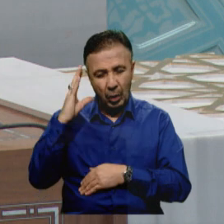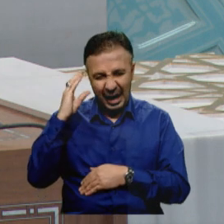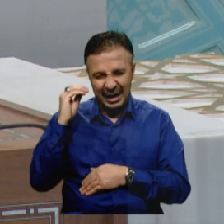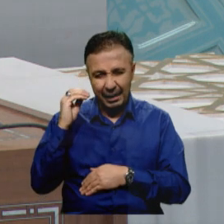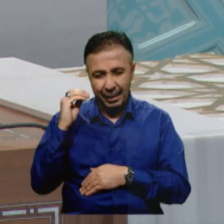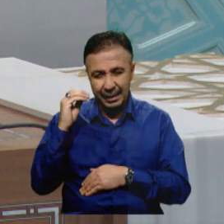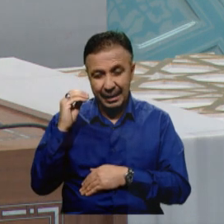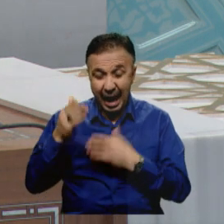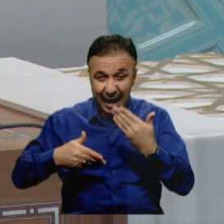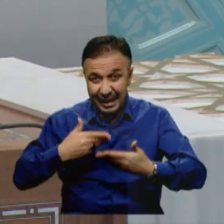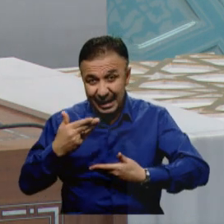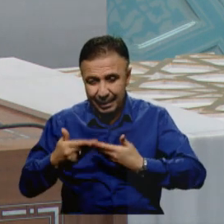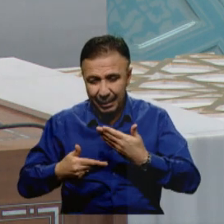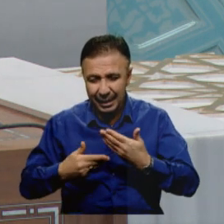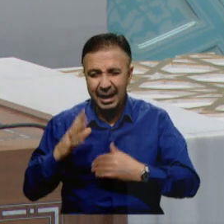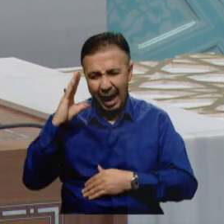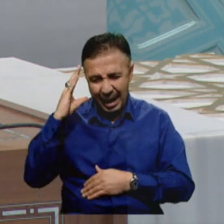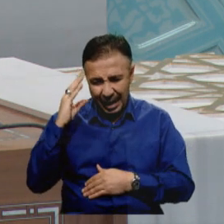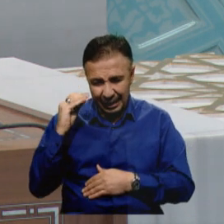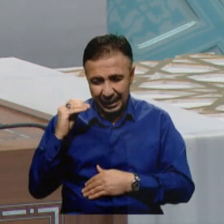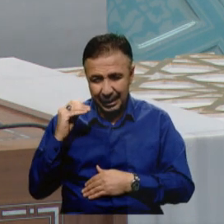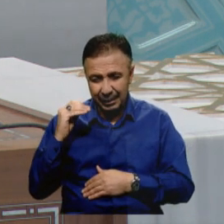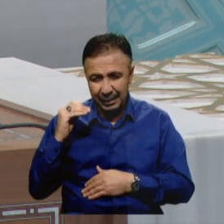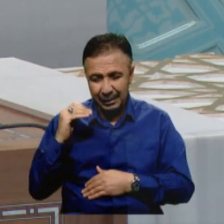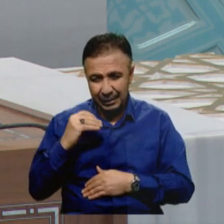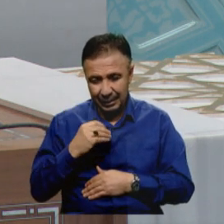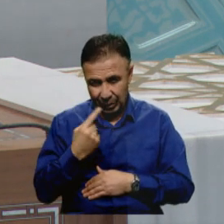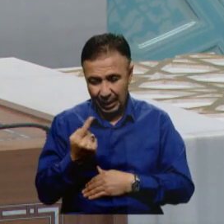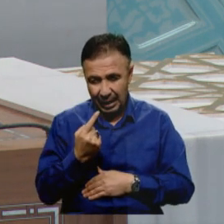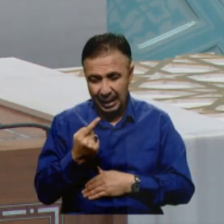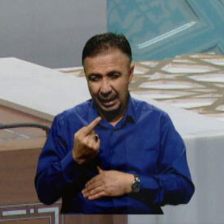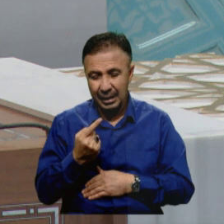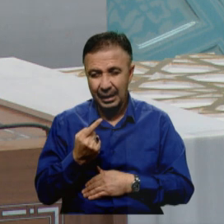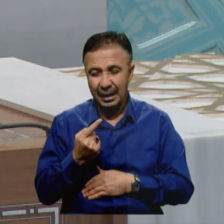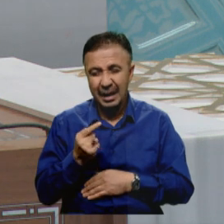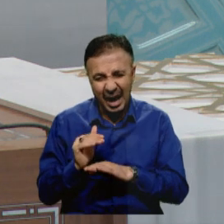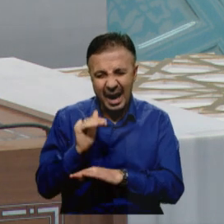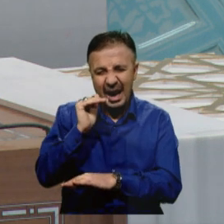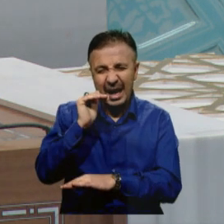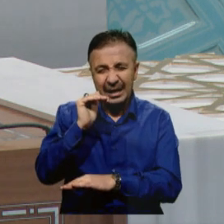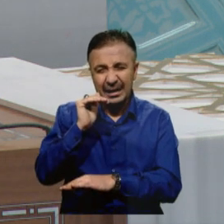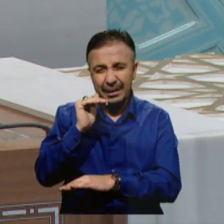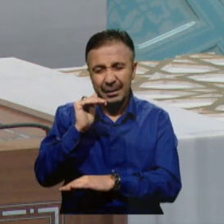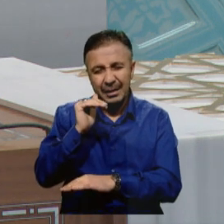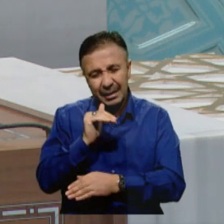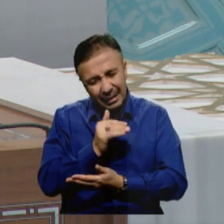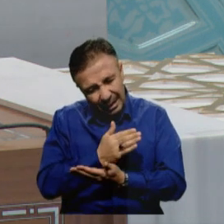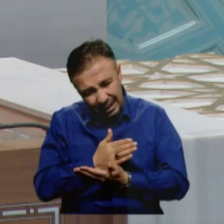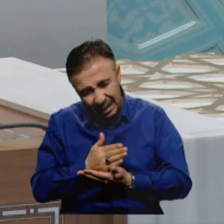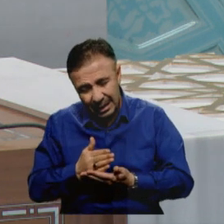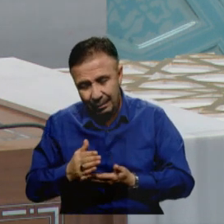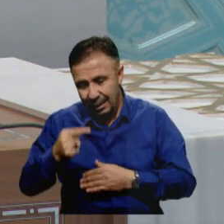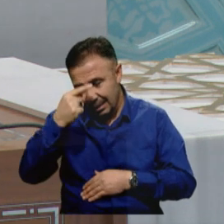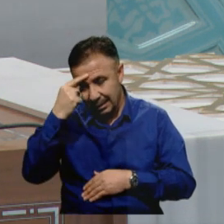anlatmayı, anladıklarımızı sadece bu ortamda bırakmayıp hayatımızın bütün alanlarına taşıyıp yaşamayı